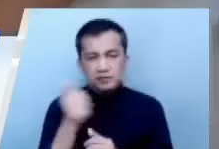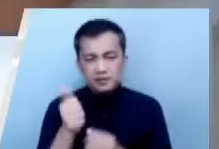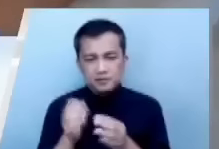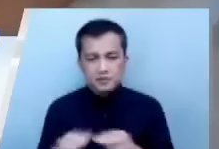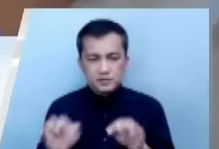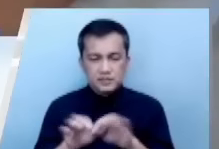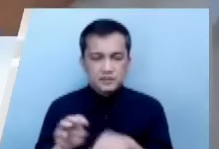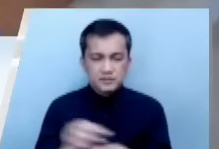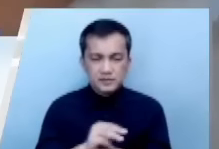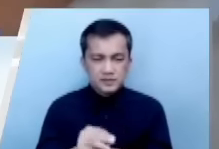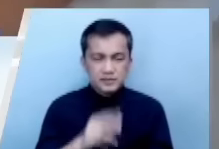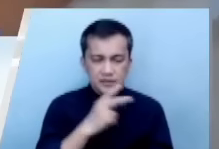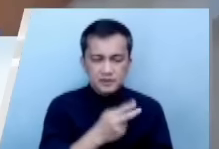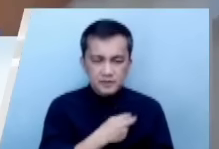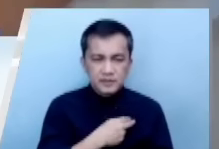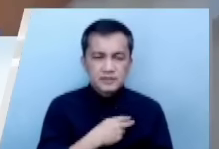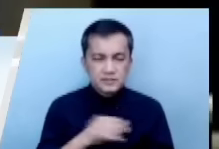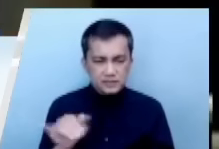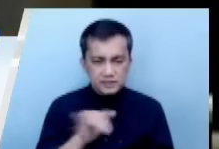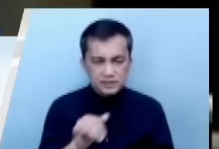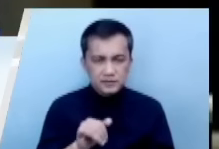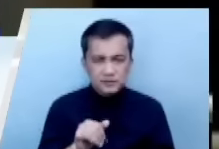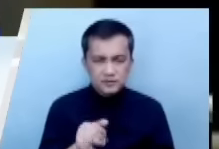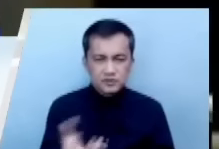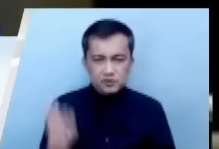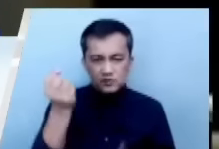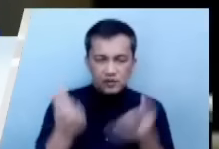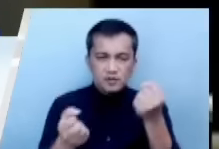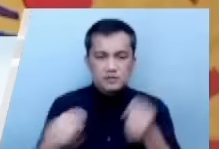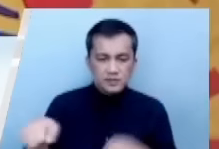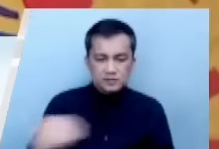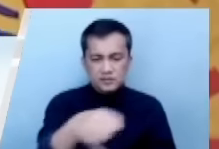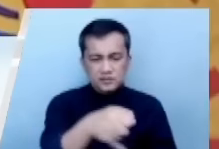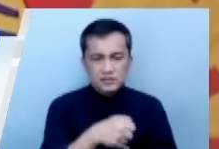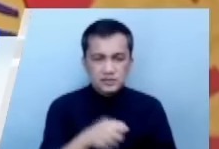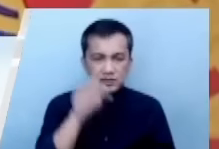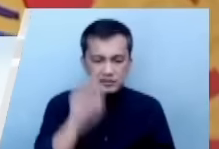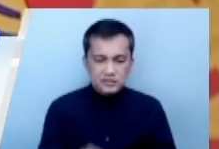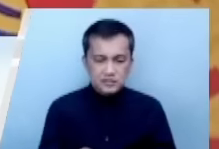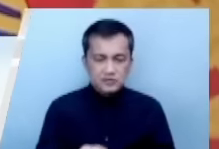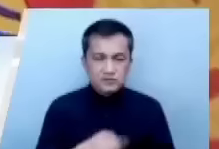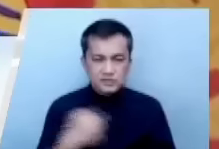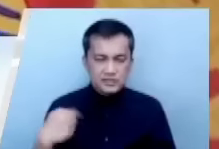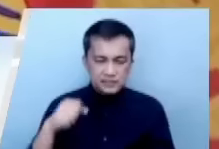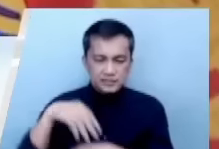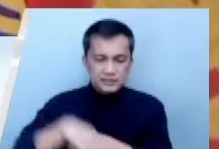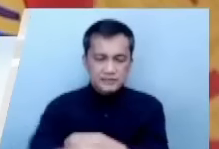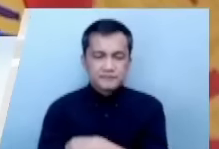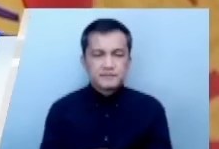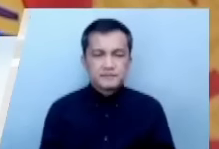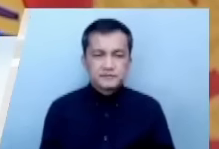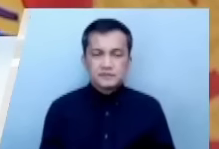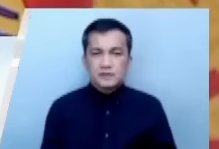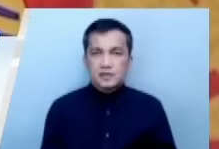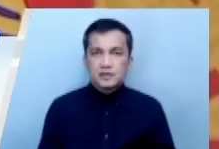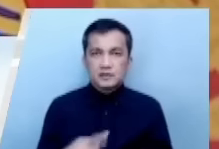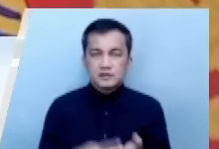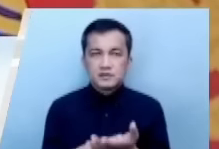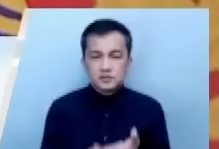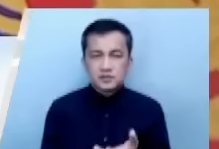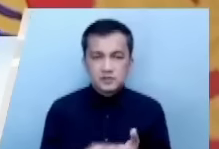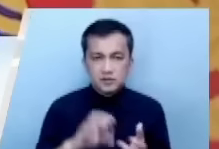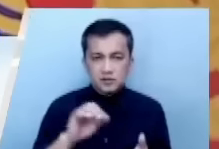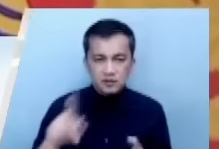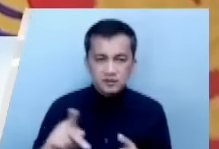Vietnam na kapwa claimant sa mga teritoryo sa South China Sea. I will also discuss cooperation in defense and security, trade